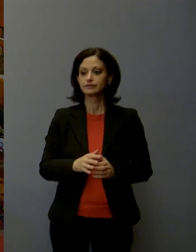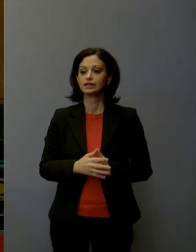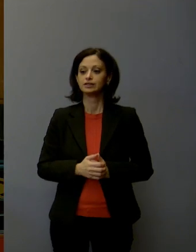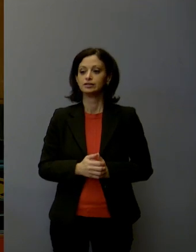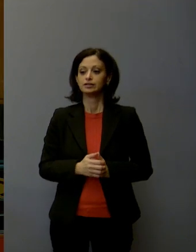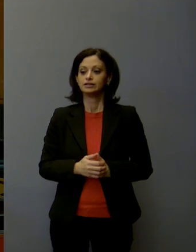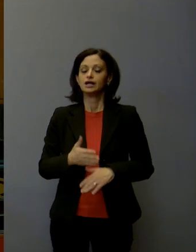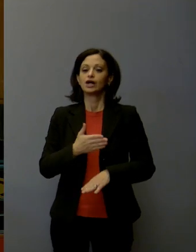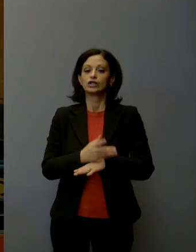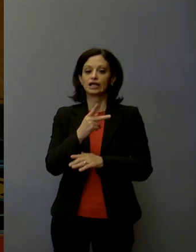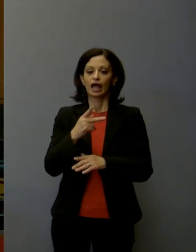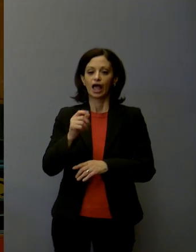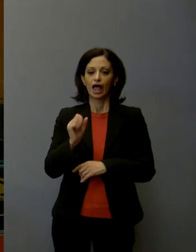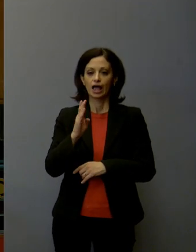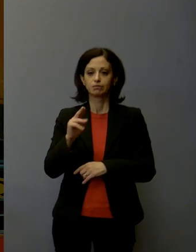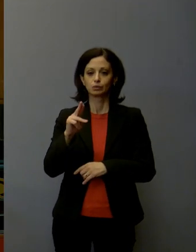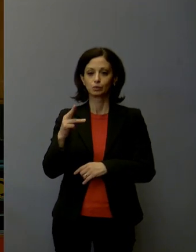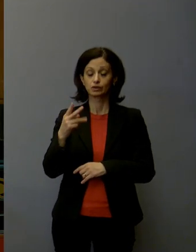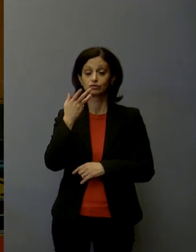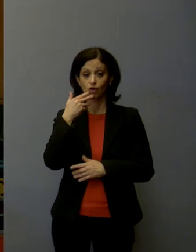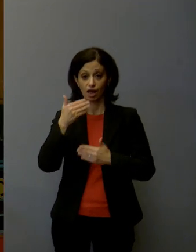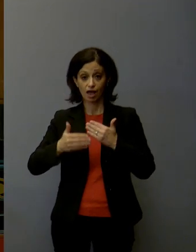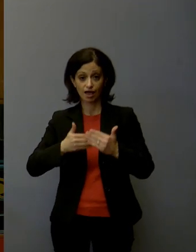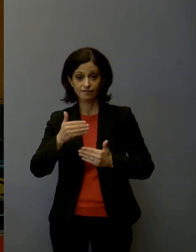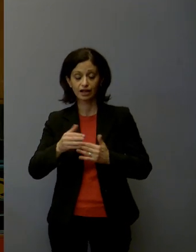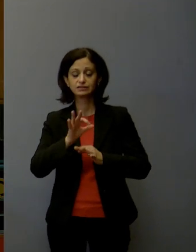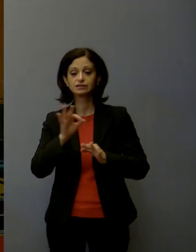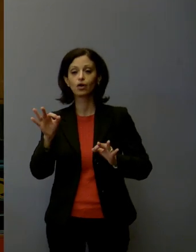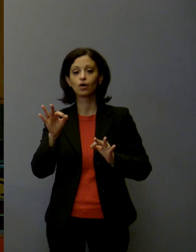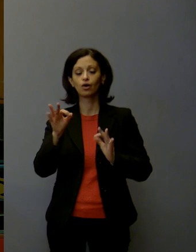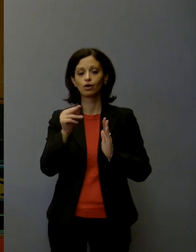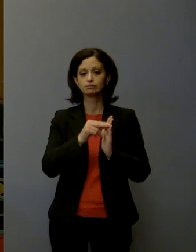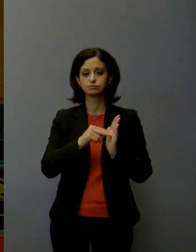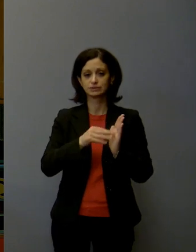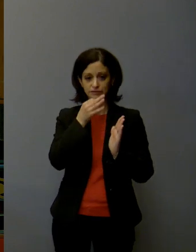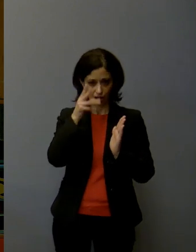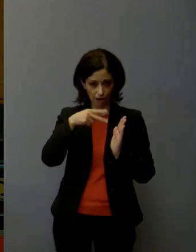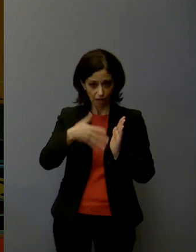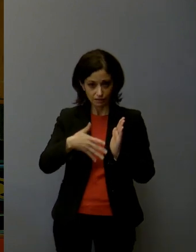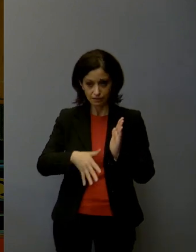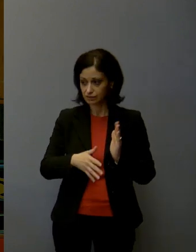consigliere Cavour lei intende continuare o da Perletti i suoi i suoi